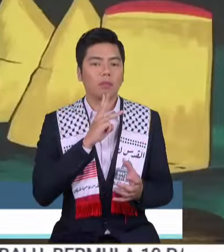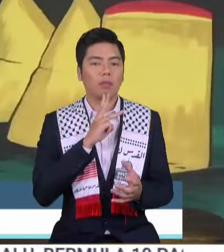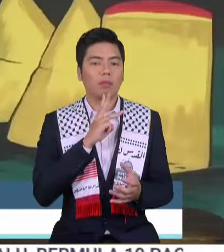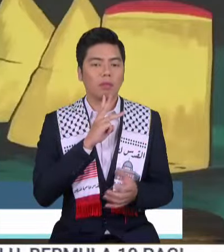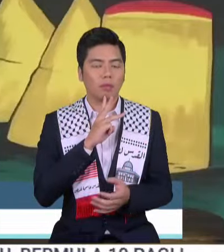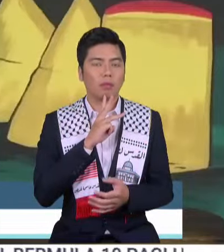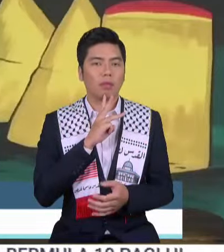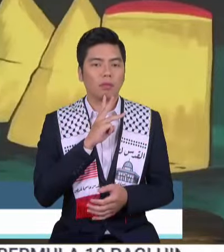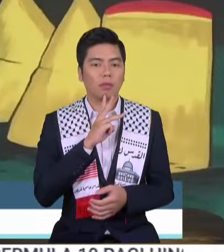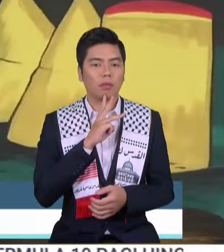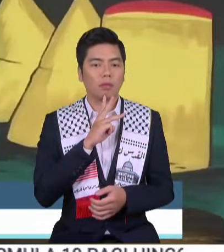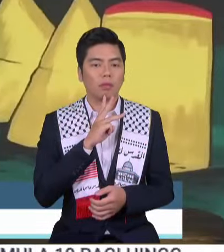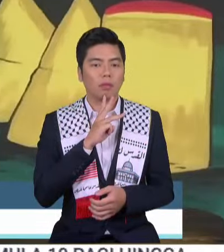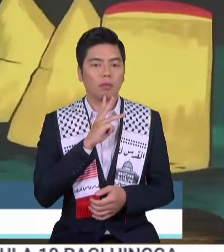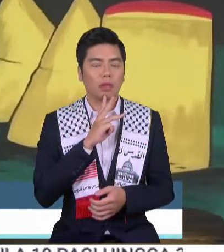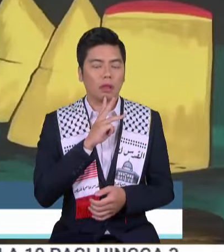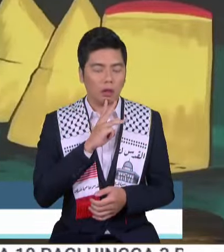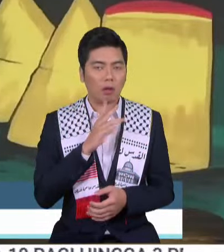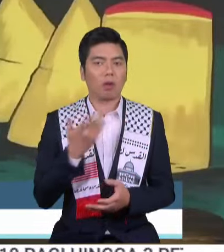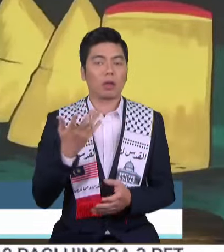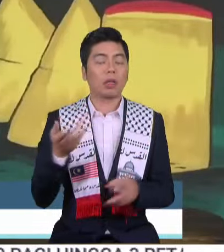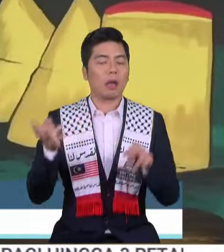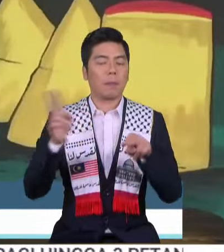tambah kipas